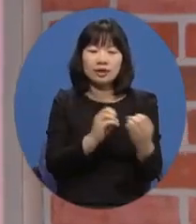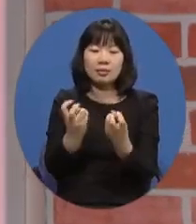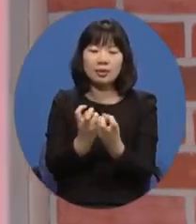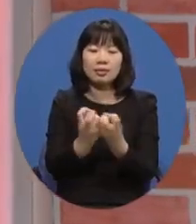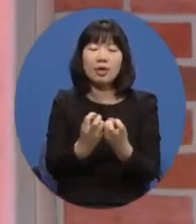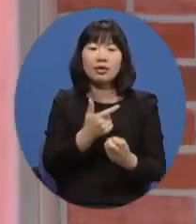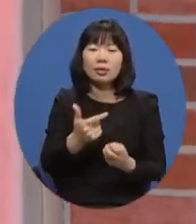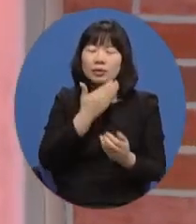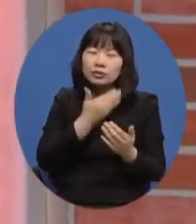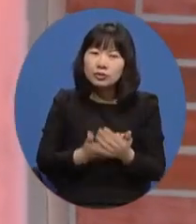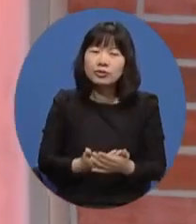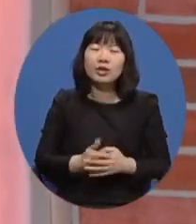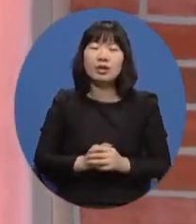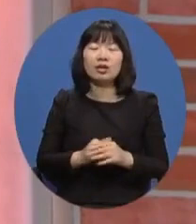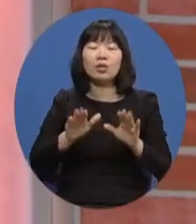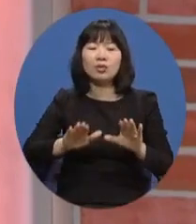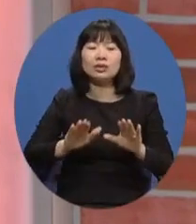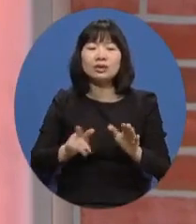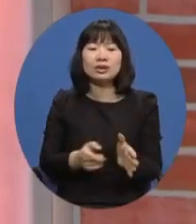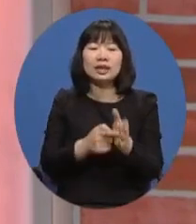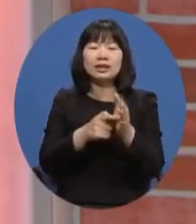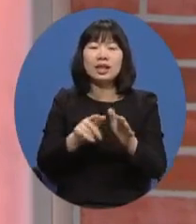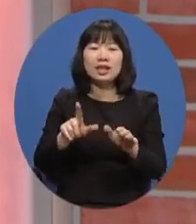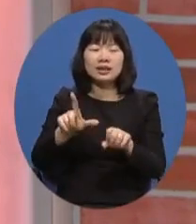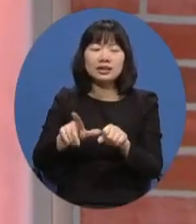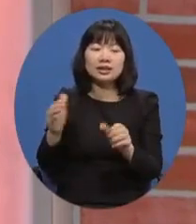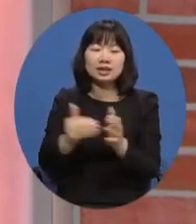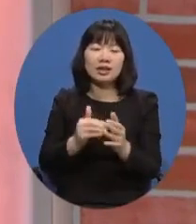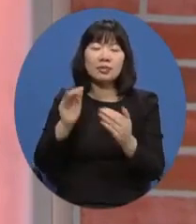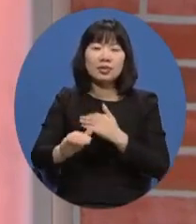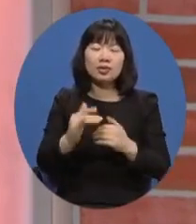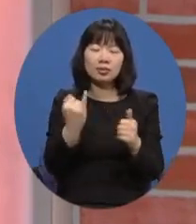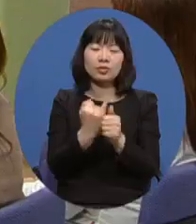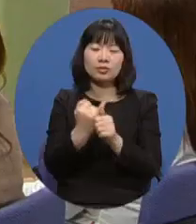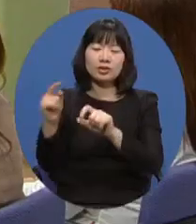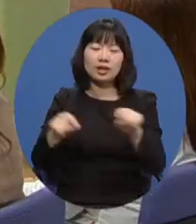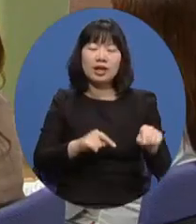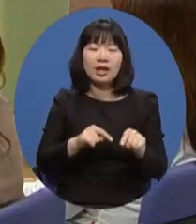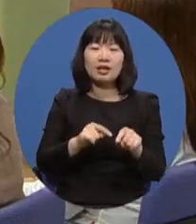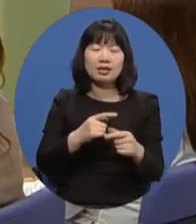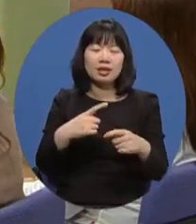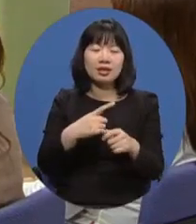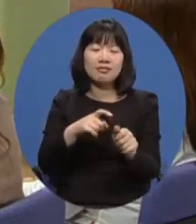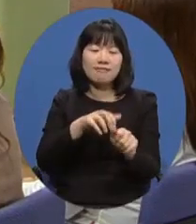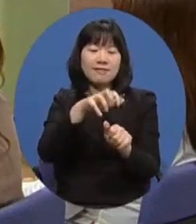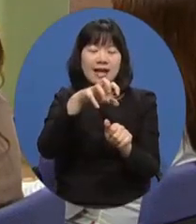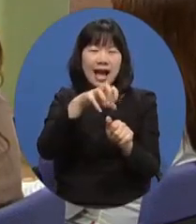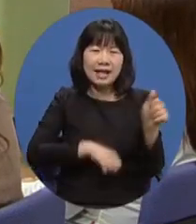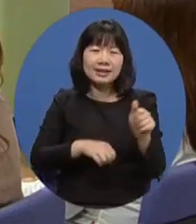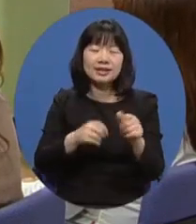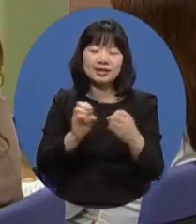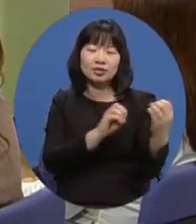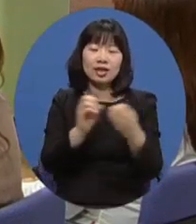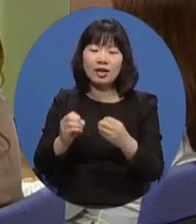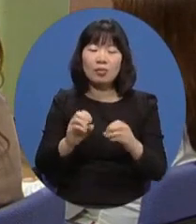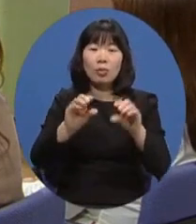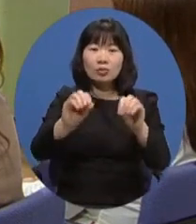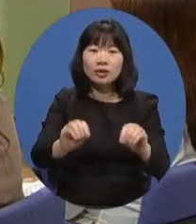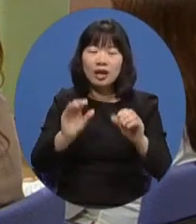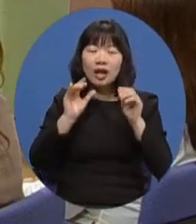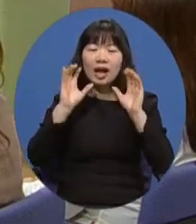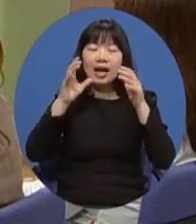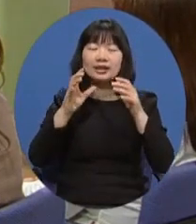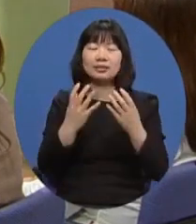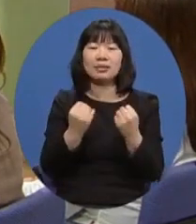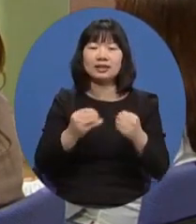이런 거 굉장히 중요합니다. 그래서 오늘 당장 이 시간 이후부터라도 부부 간의 헐뜯는 대화를 멈추는 것만으로도 아이들이